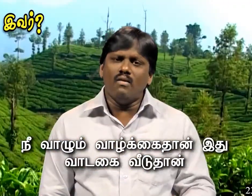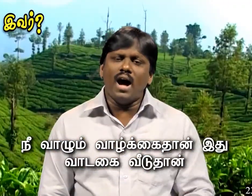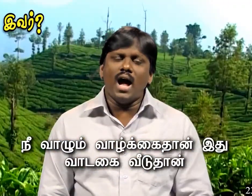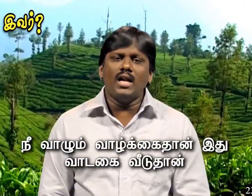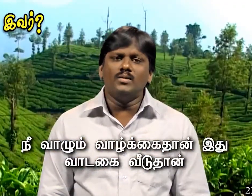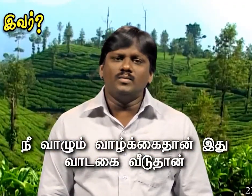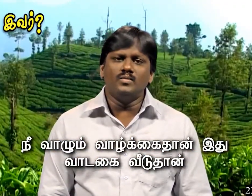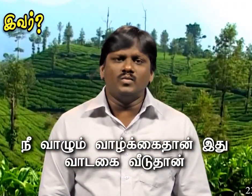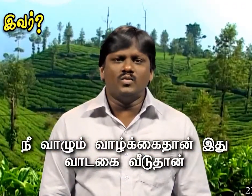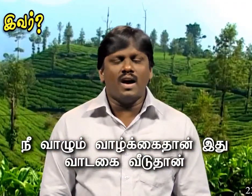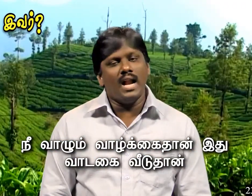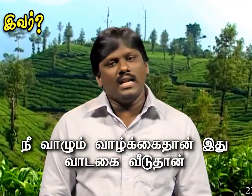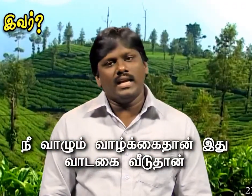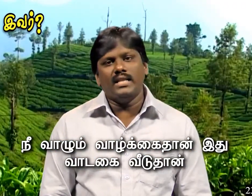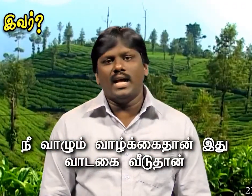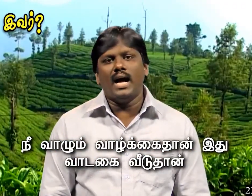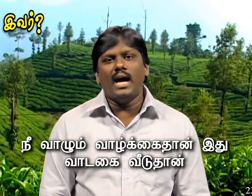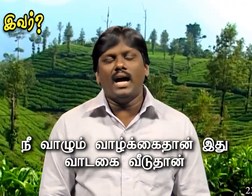நீ வாழும்